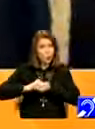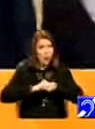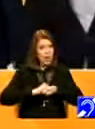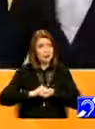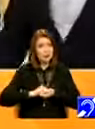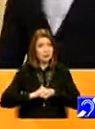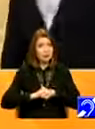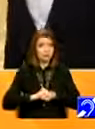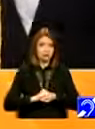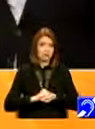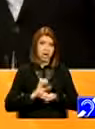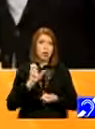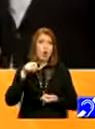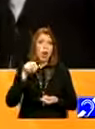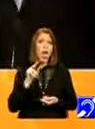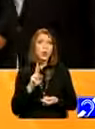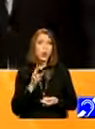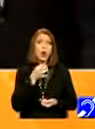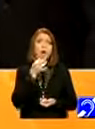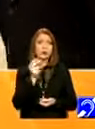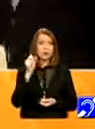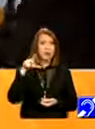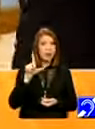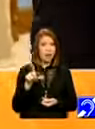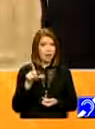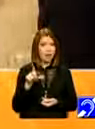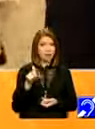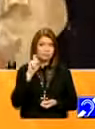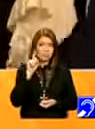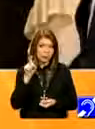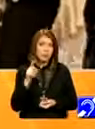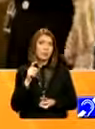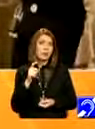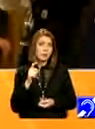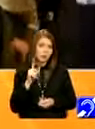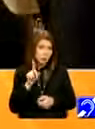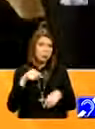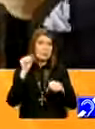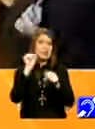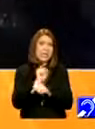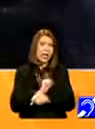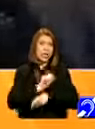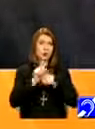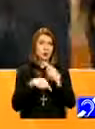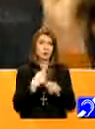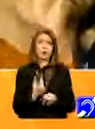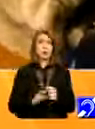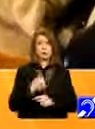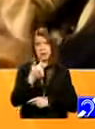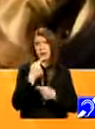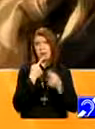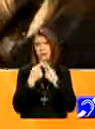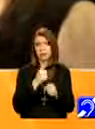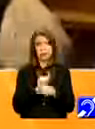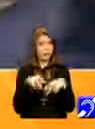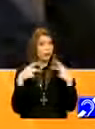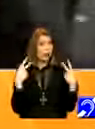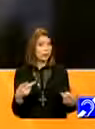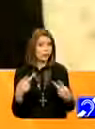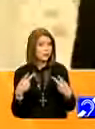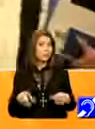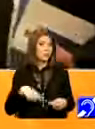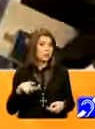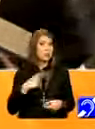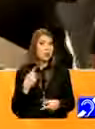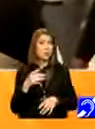ce Marcel Ciolacu spunea că liberalii îi par de bună credință după această primă discuție. Extrem de important, există și